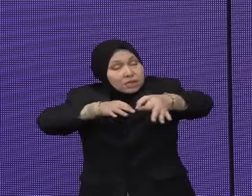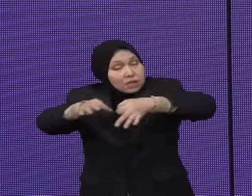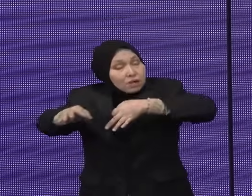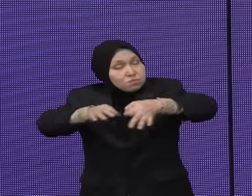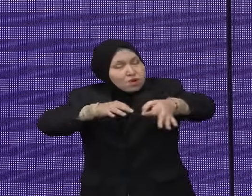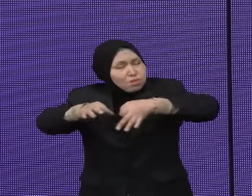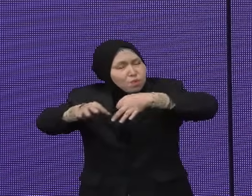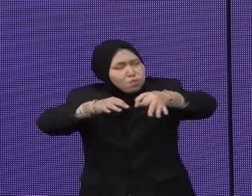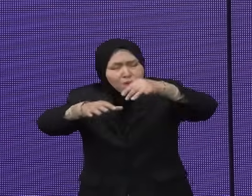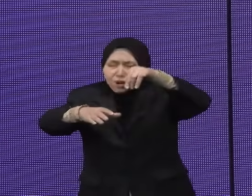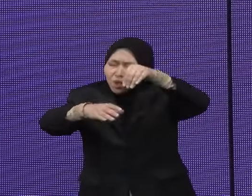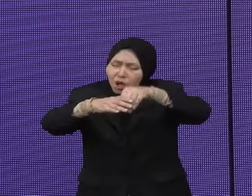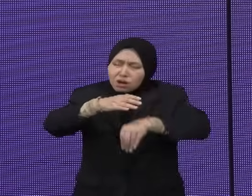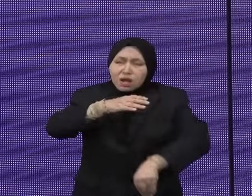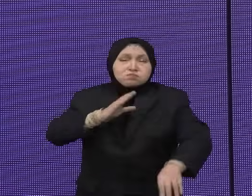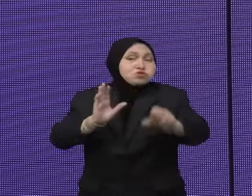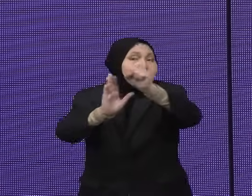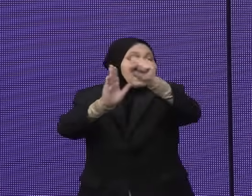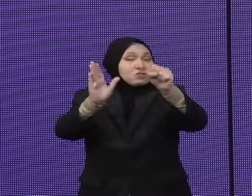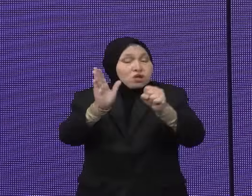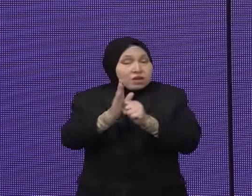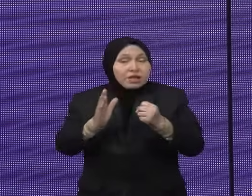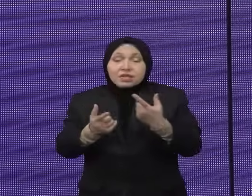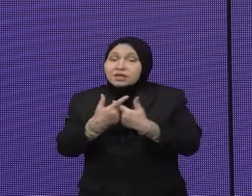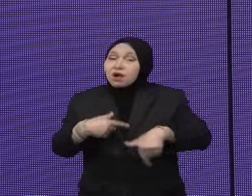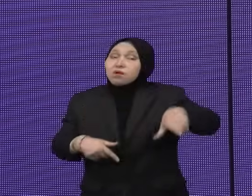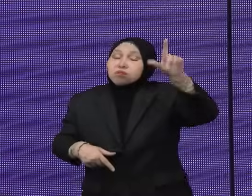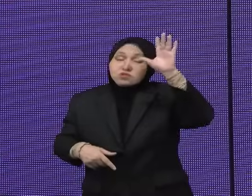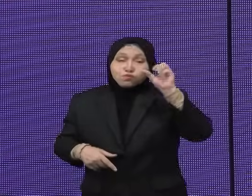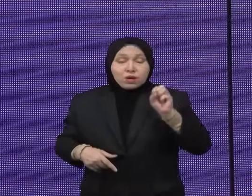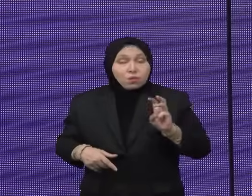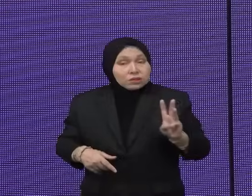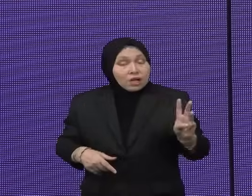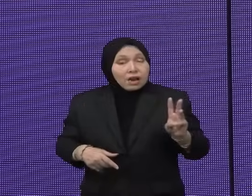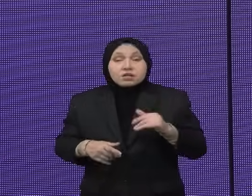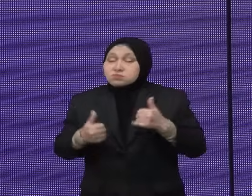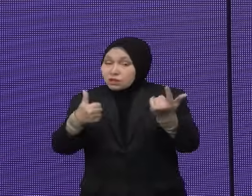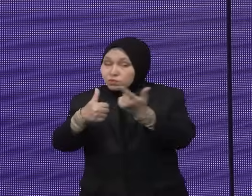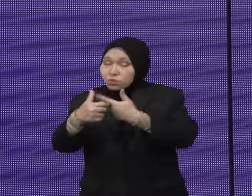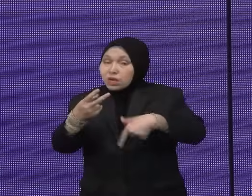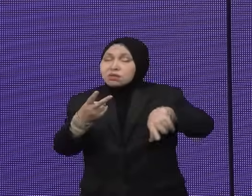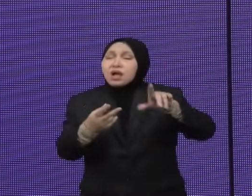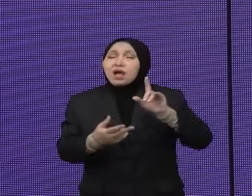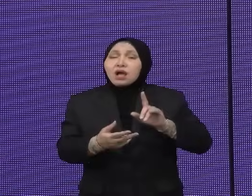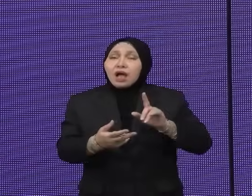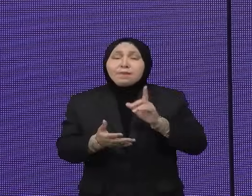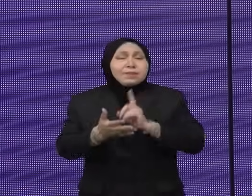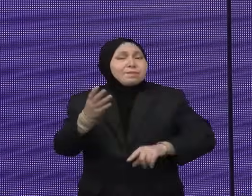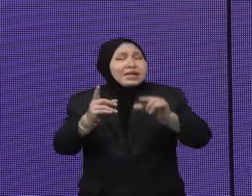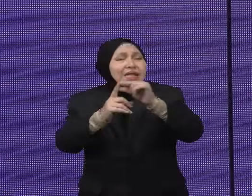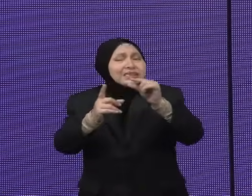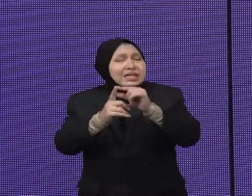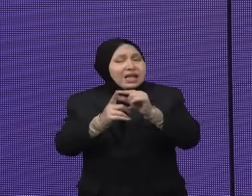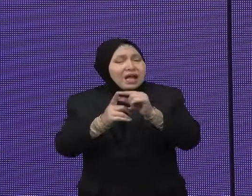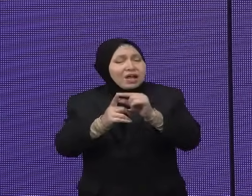secara terperinci syariat-syariat daripada Allah Subhanahu Wa Taala. Satu. Dan apakah perkataan tibyan